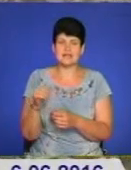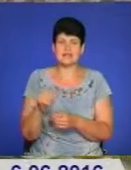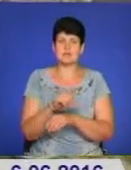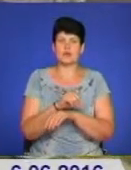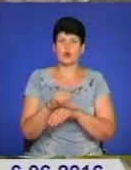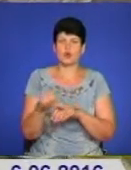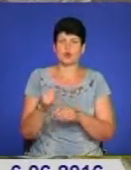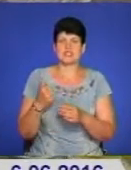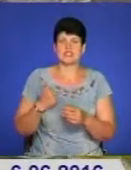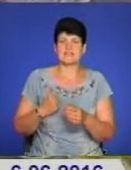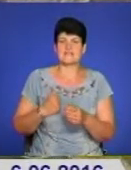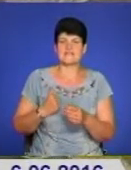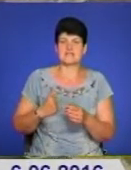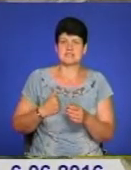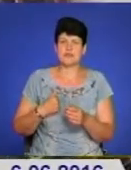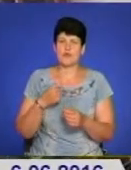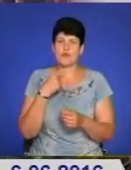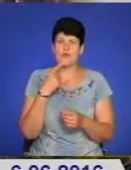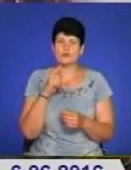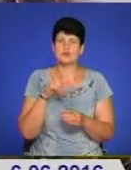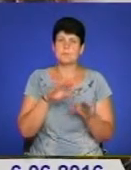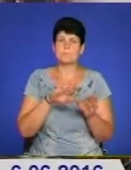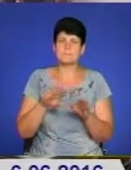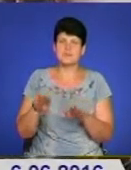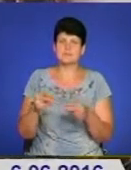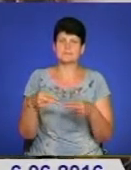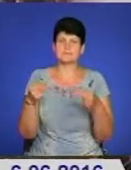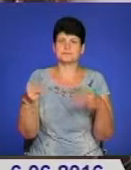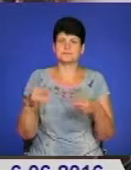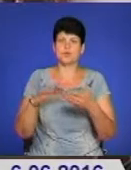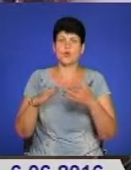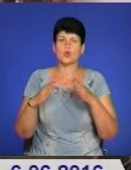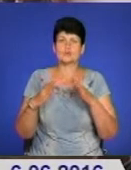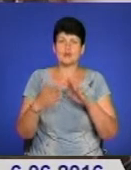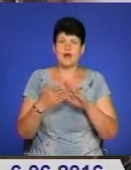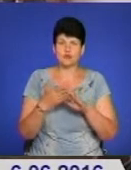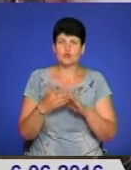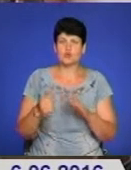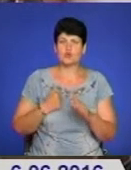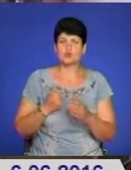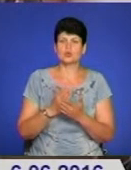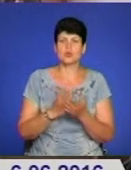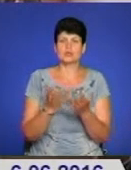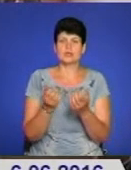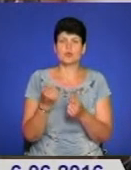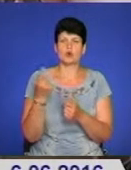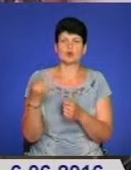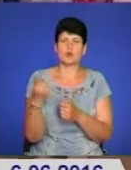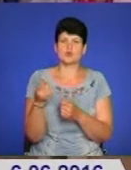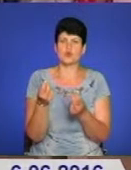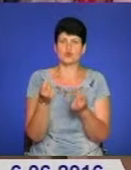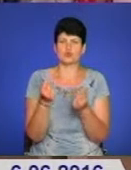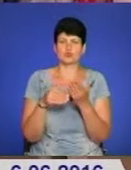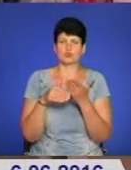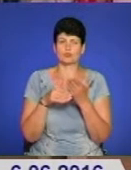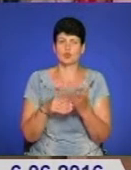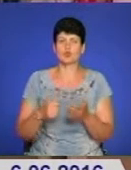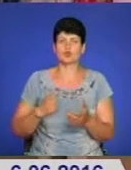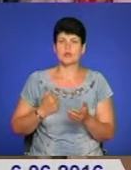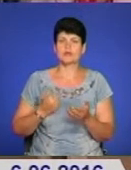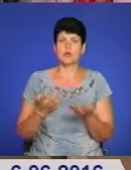Обласний військовий комісар розповідає, після укладення контракту військовослужбовець отримує одноразову грошову допомогу.